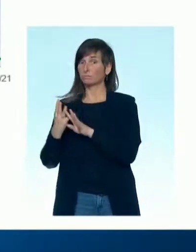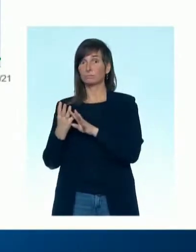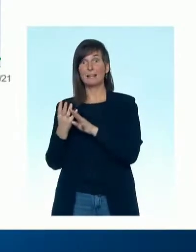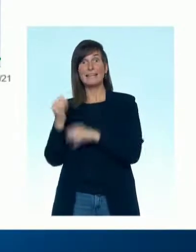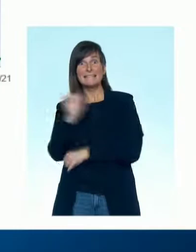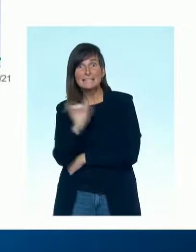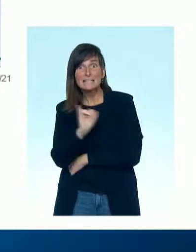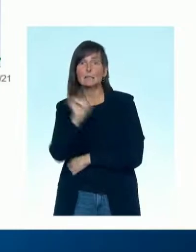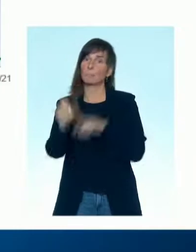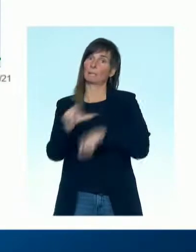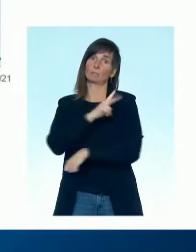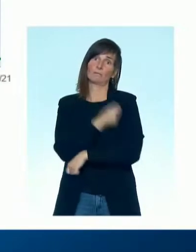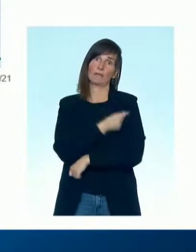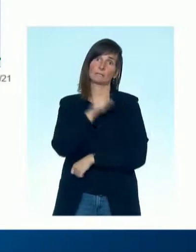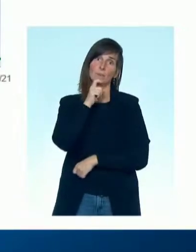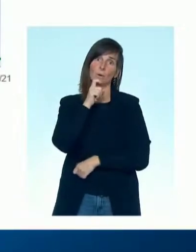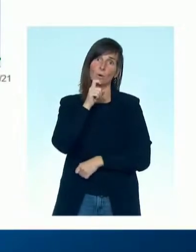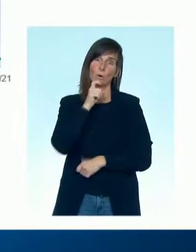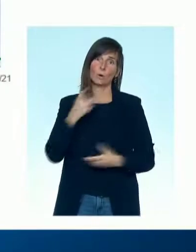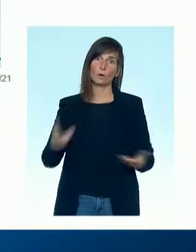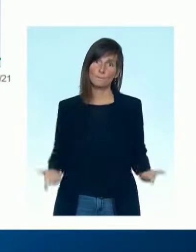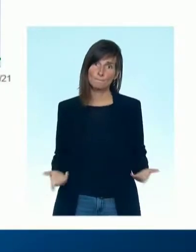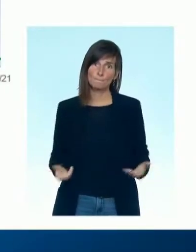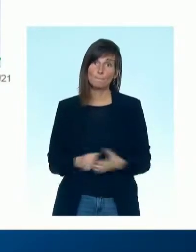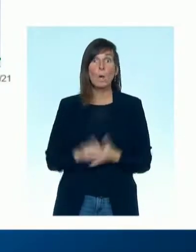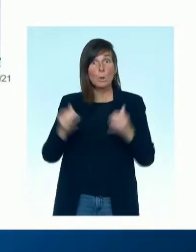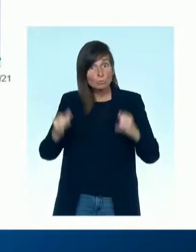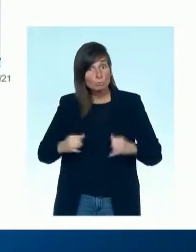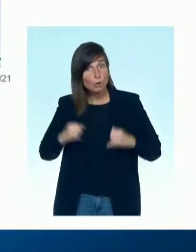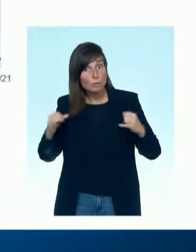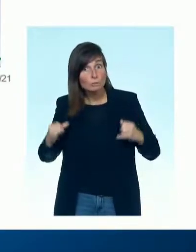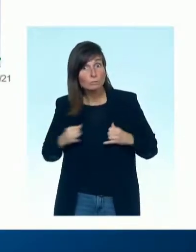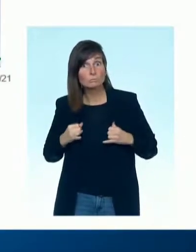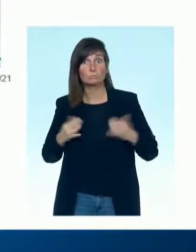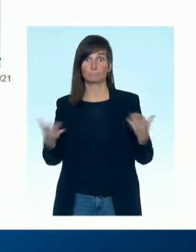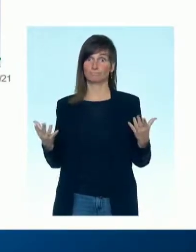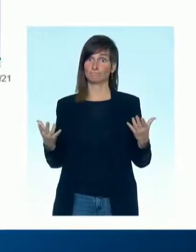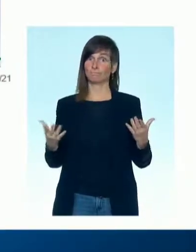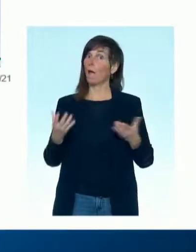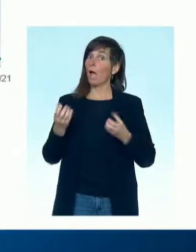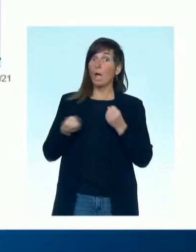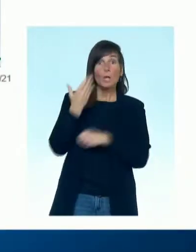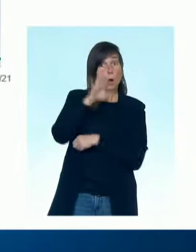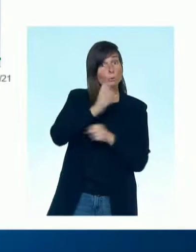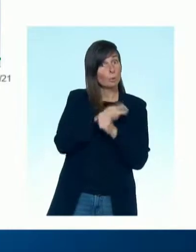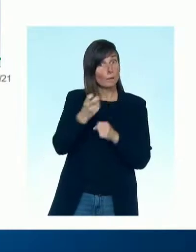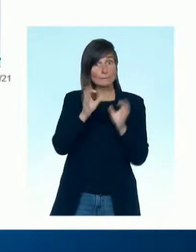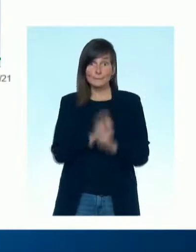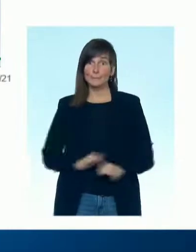personnes non vaccinées. Elles peuvent j'adore leurs chiffres. Source DRES.